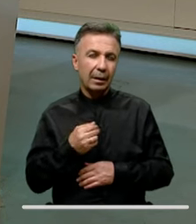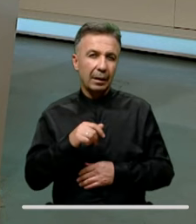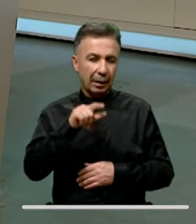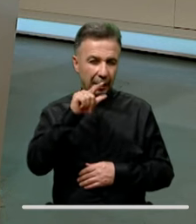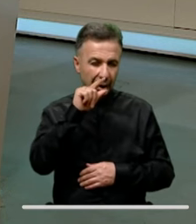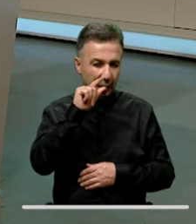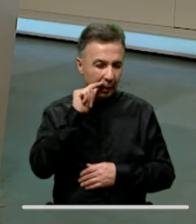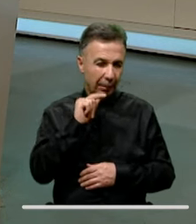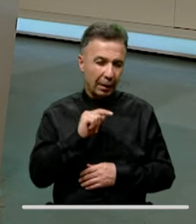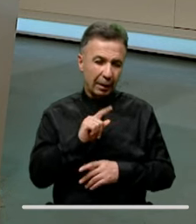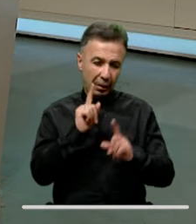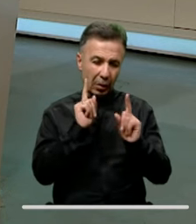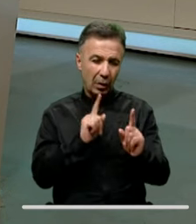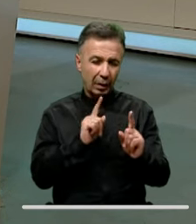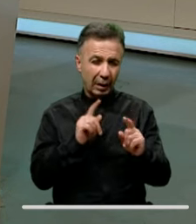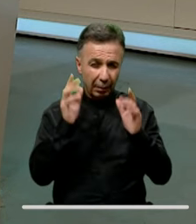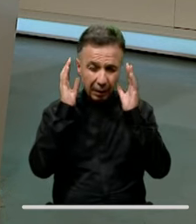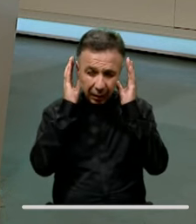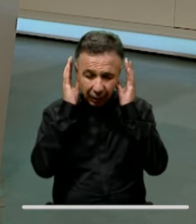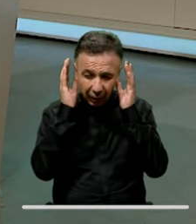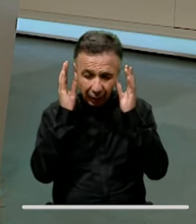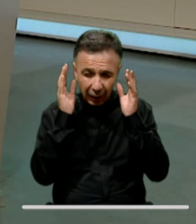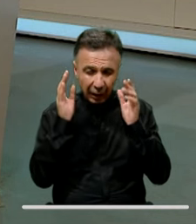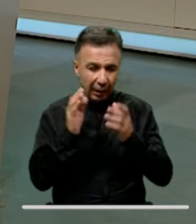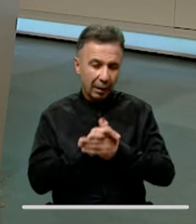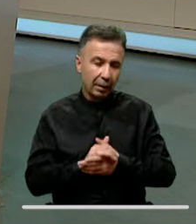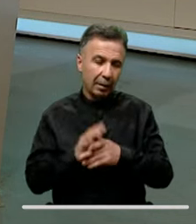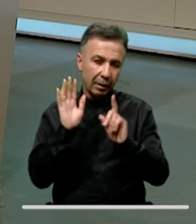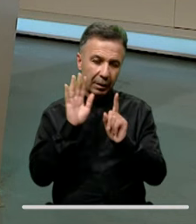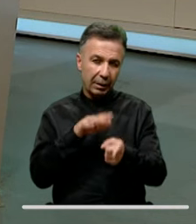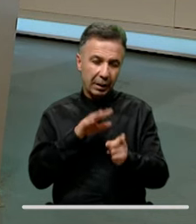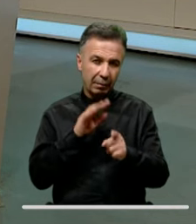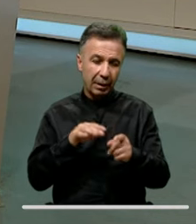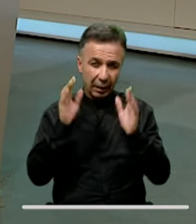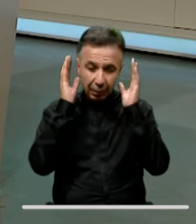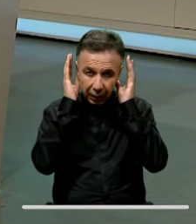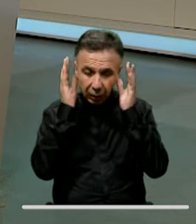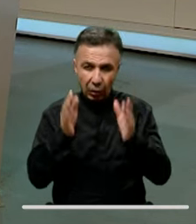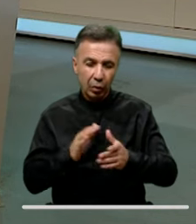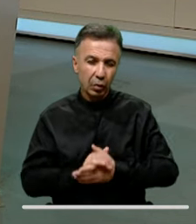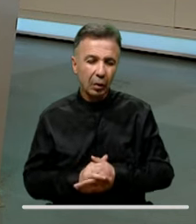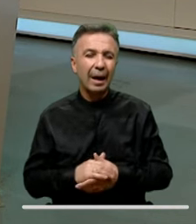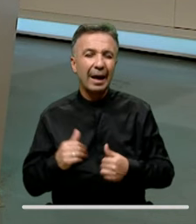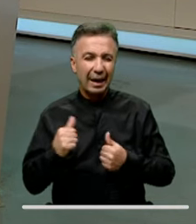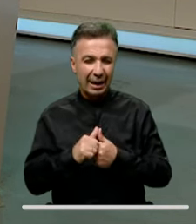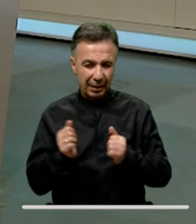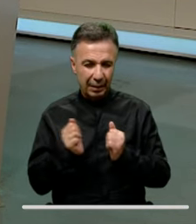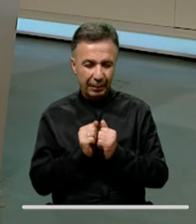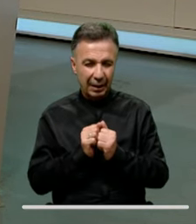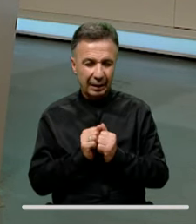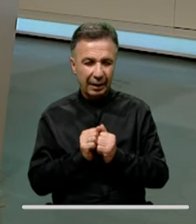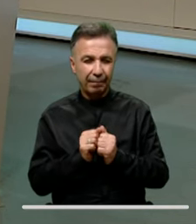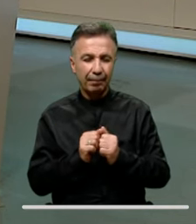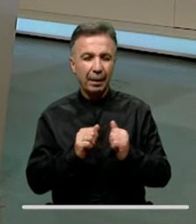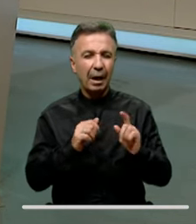kıldığımız namazı soracaktım. Acaba hocamdan rica ediyorum. Peki. Cemaatle mi kılıyor? Cemaatle kılmışlar. Evet, cemaatle kıldı. Benle hanım tek başı